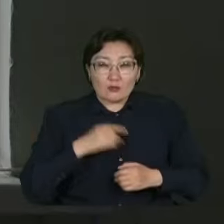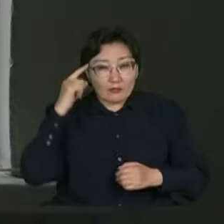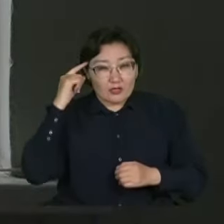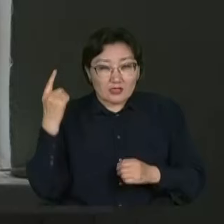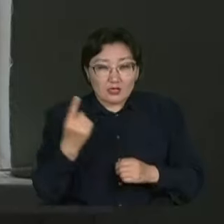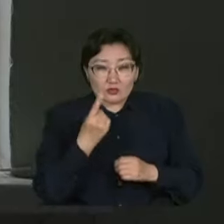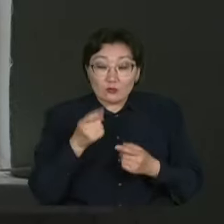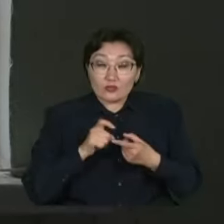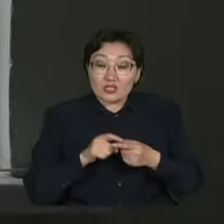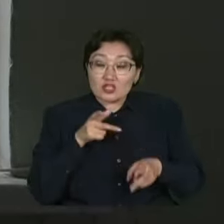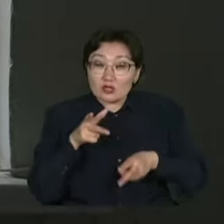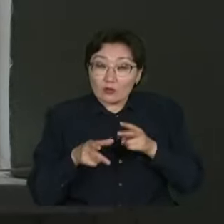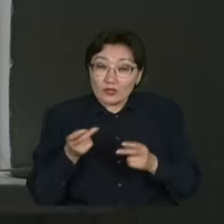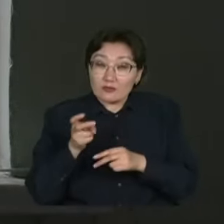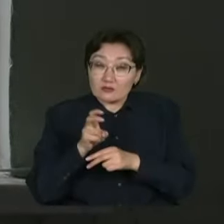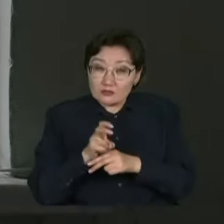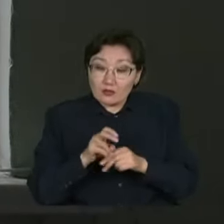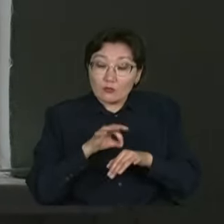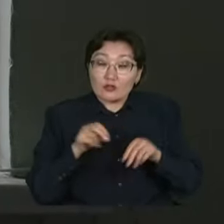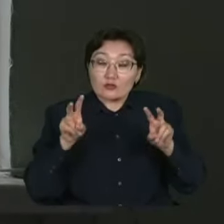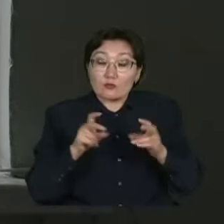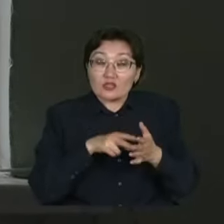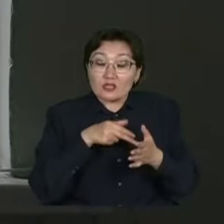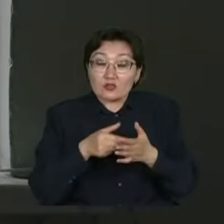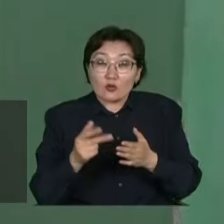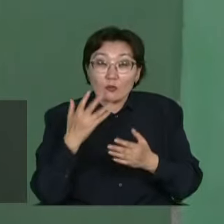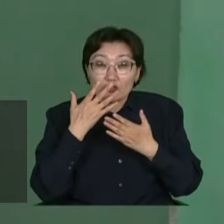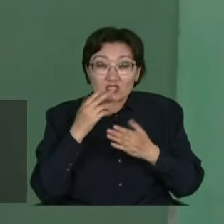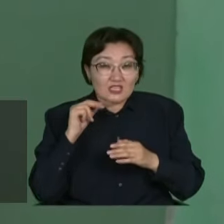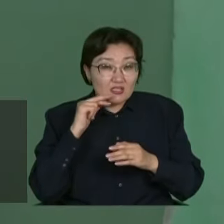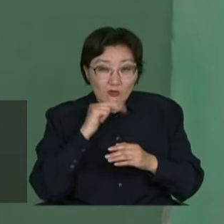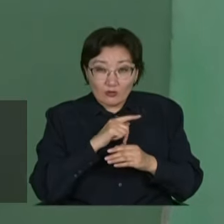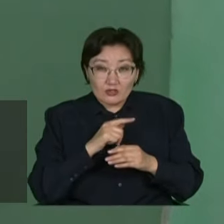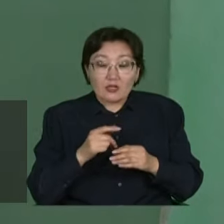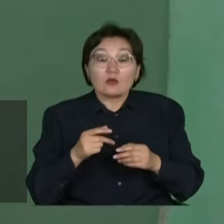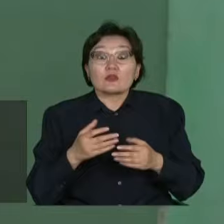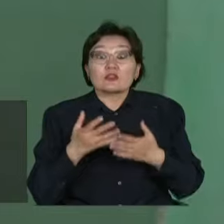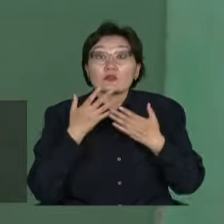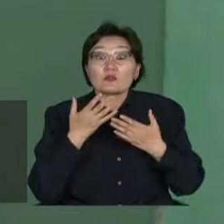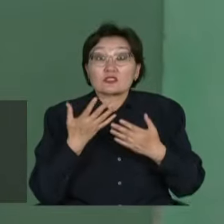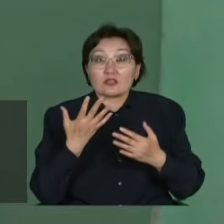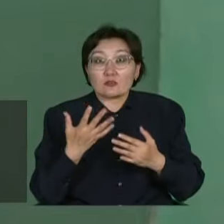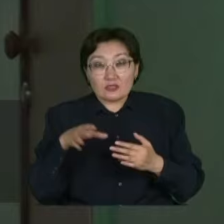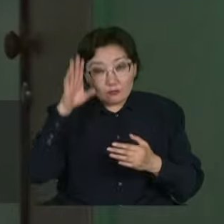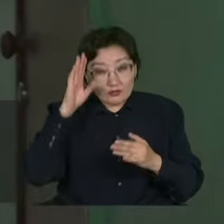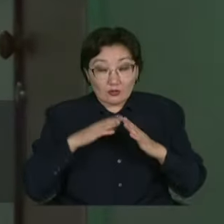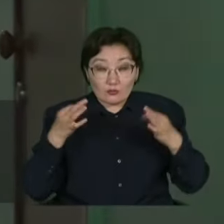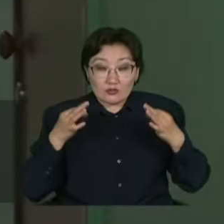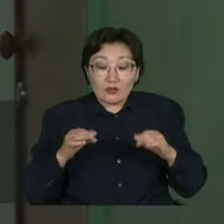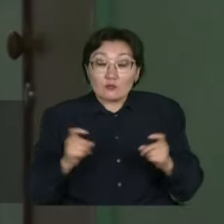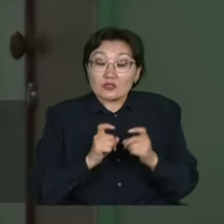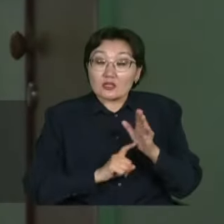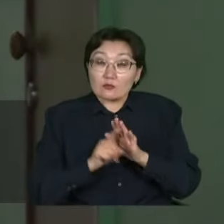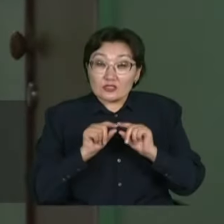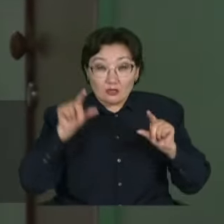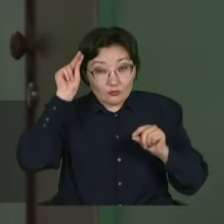бас айналу туралы шағымдармен түсті. Диагноз бояу иісінен улану. Қазір иістеніп қалған 5 бала да үйіне жіберілген. Шу шыққан білім